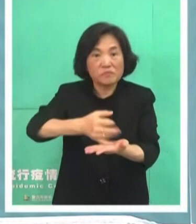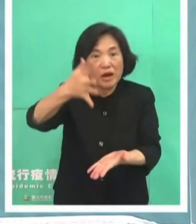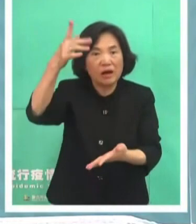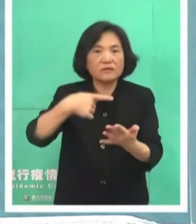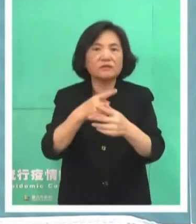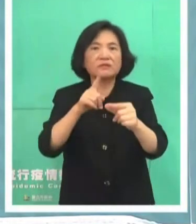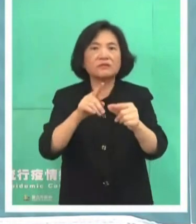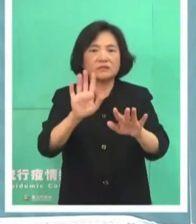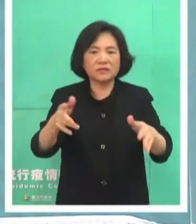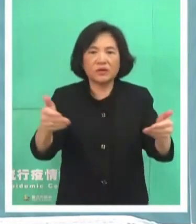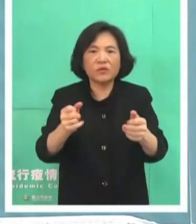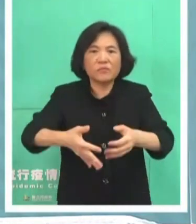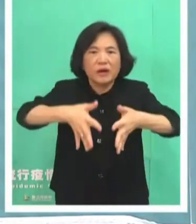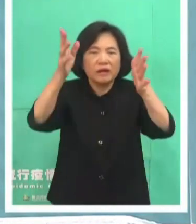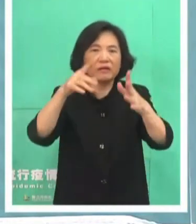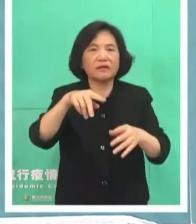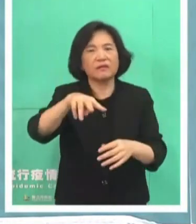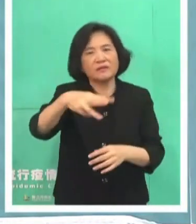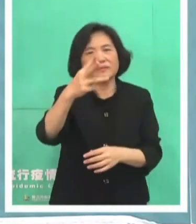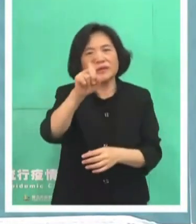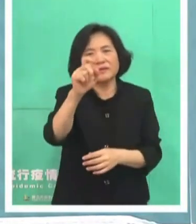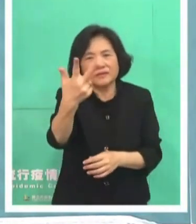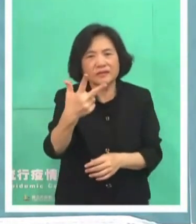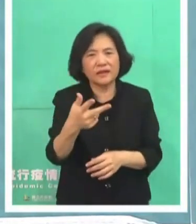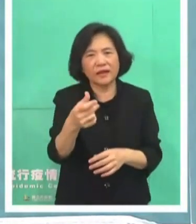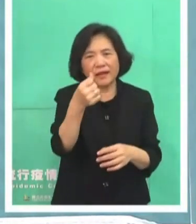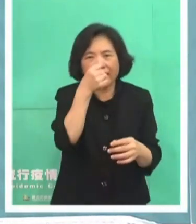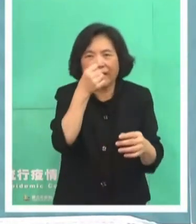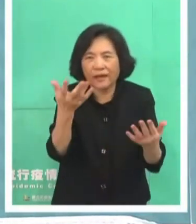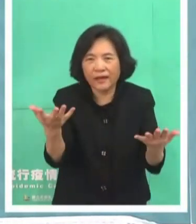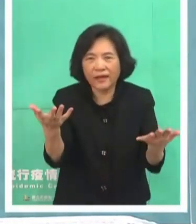的317户，所以是这样的哦。